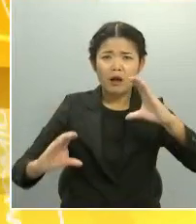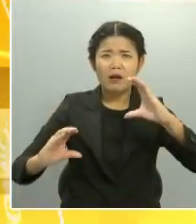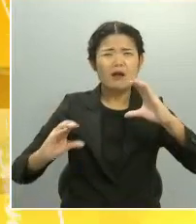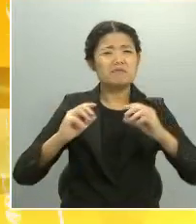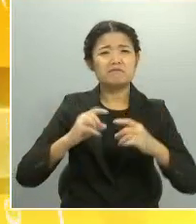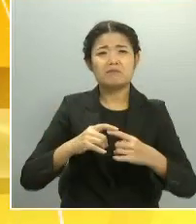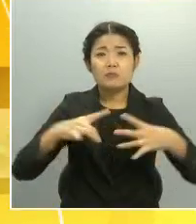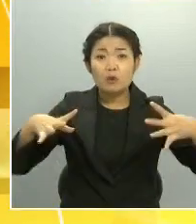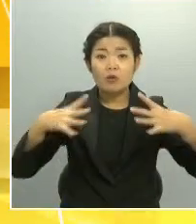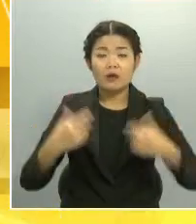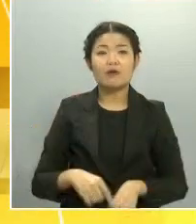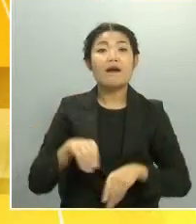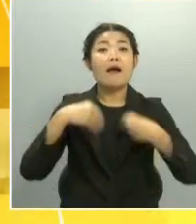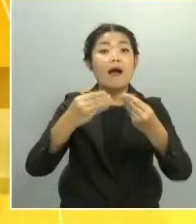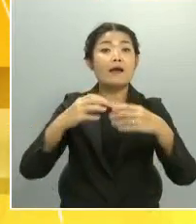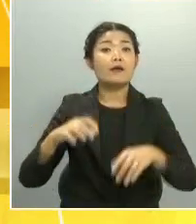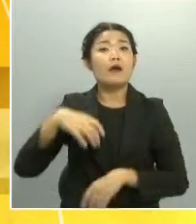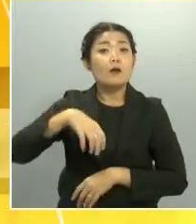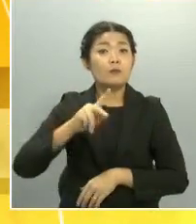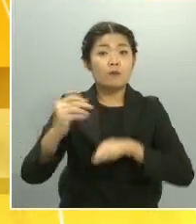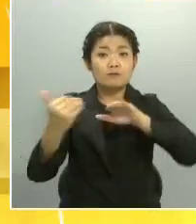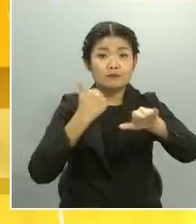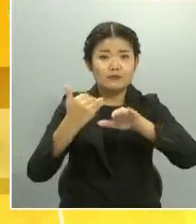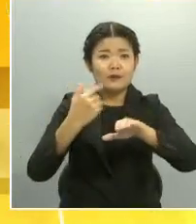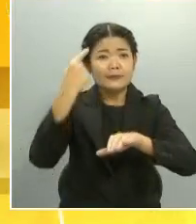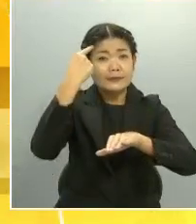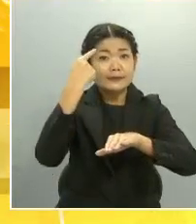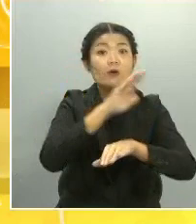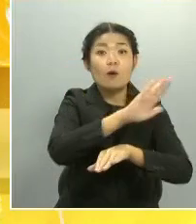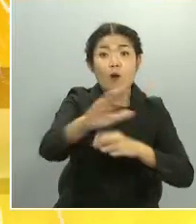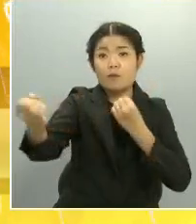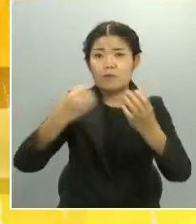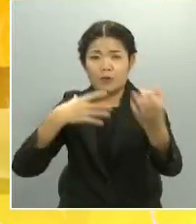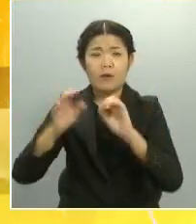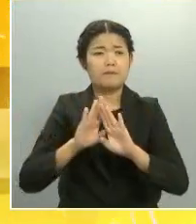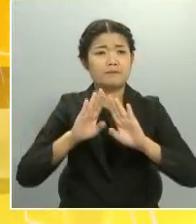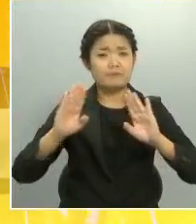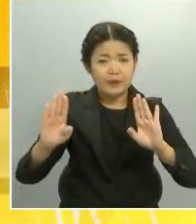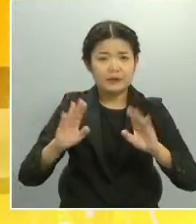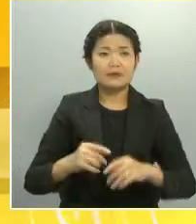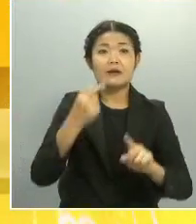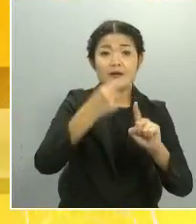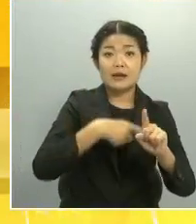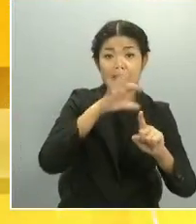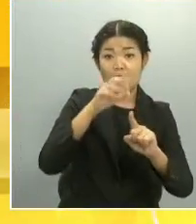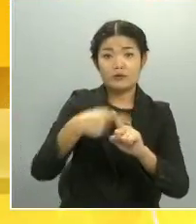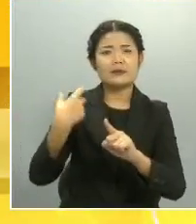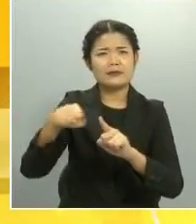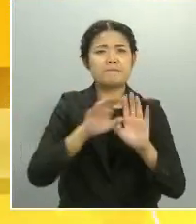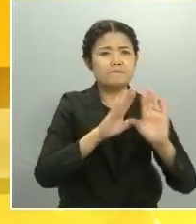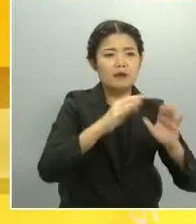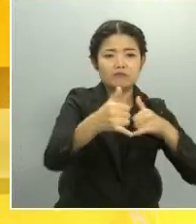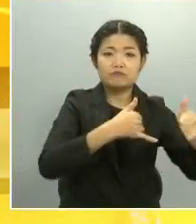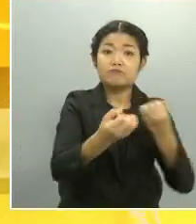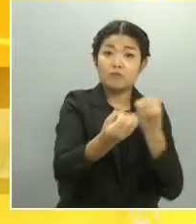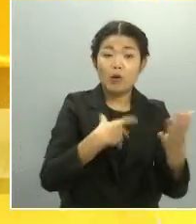เปิดรับฟังความเห็นที่นะเปิดไปทีละใช่ค่ะจะเปิดอีก 2ทีกันยากับตุลาแต่ที่เคยเปิดไป